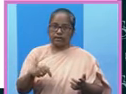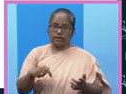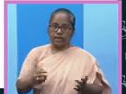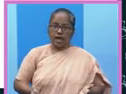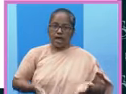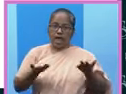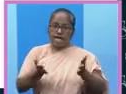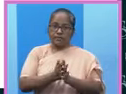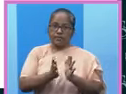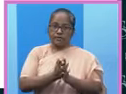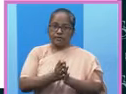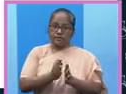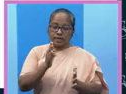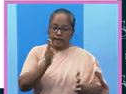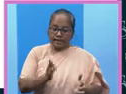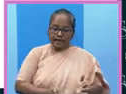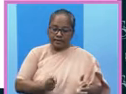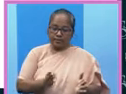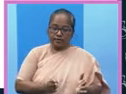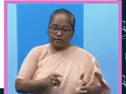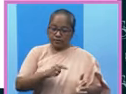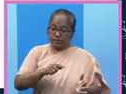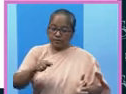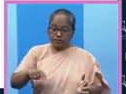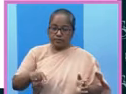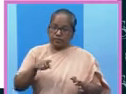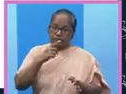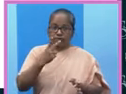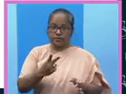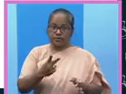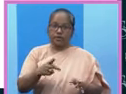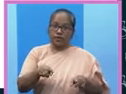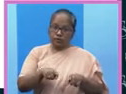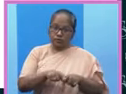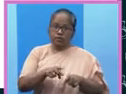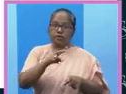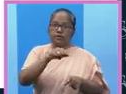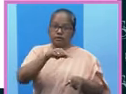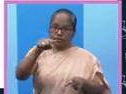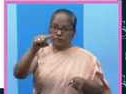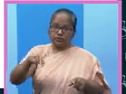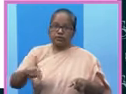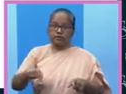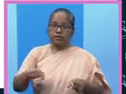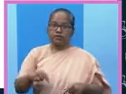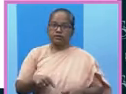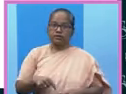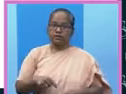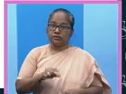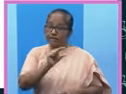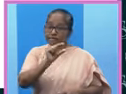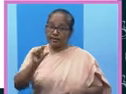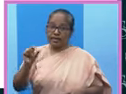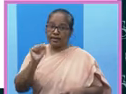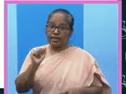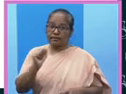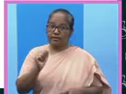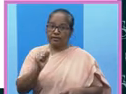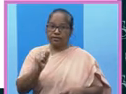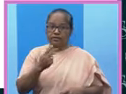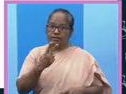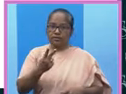அங்கிட்ட வெட்டு. அது மாதிரி நான் என்ன செஞ்சுருக்கேன், இந்த பக்கத்தில் ஒரு கோடு வச்சு வெட்டியிருக்கேன், இந்த பக்கத்தில் ஒரு கோட்டு துண்டு வச்சு நான் வெட்டியிருக்கேன். இதுக்கு என்ன பேர்? இந்த வட்டத்தின் பகுதிகளை